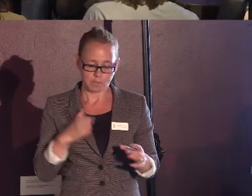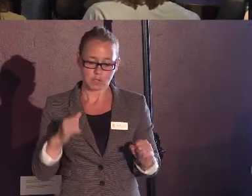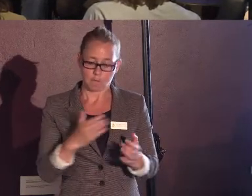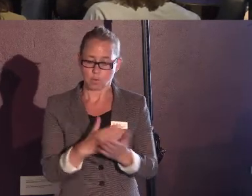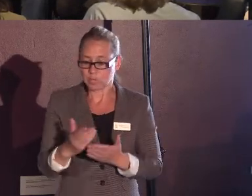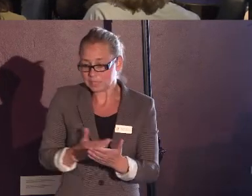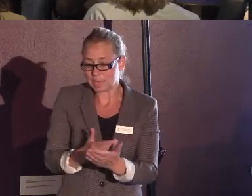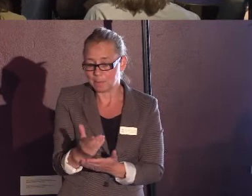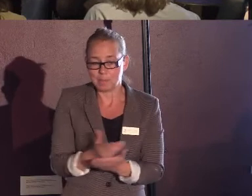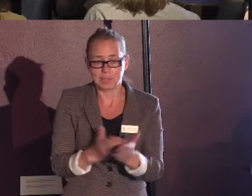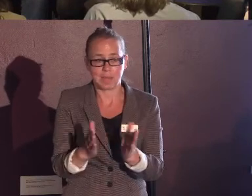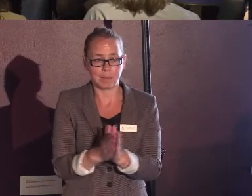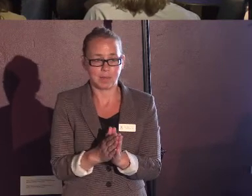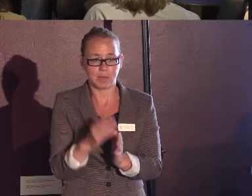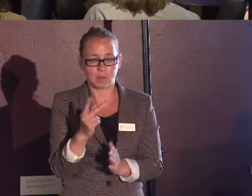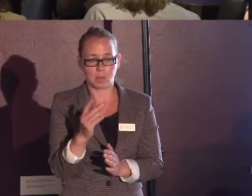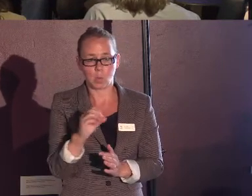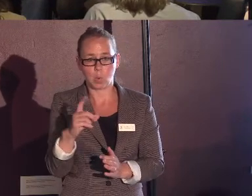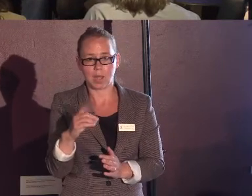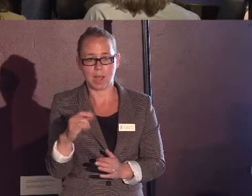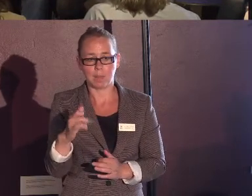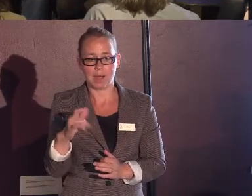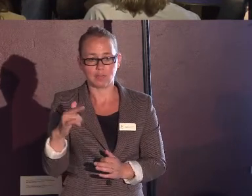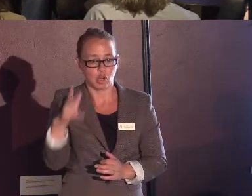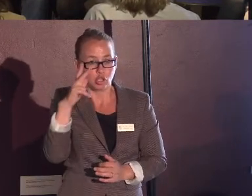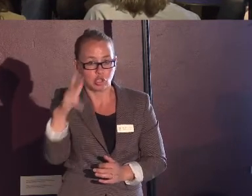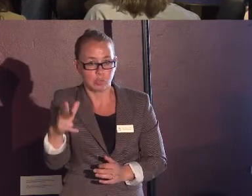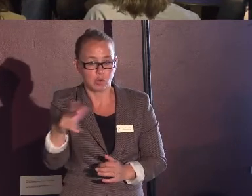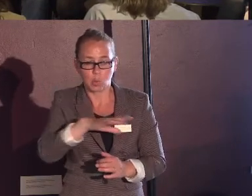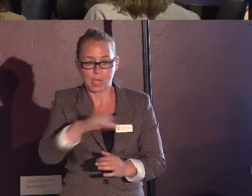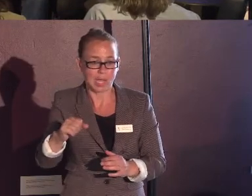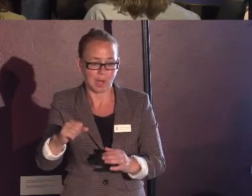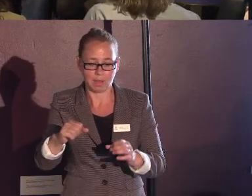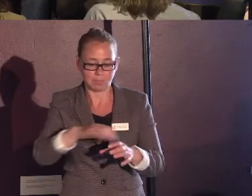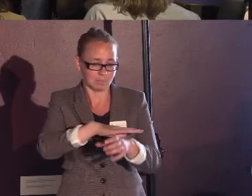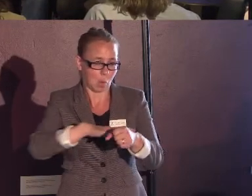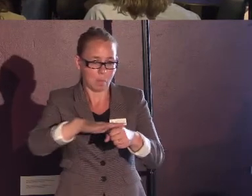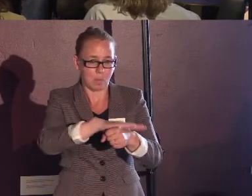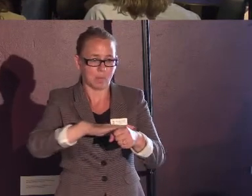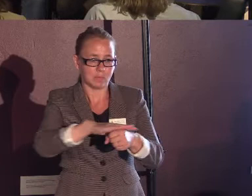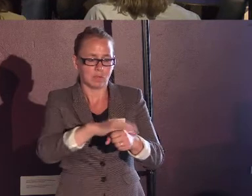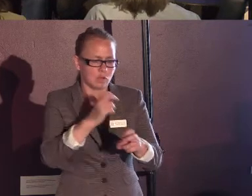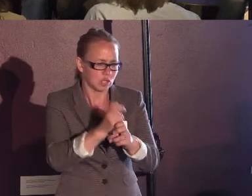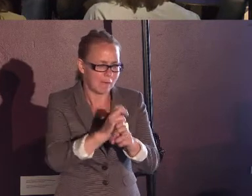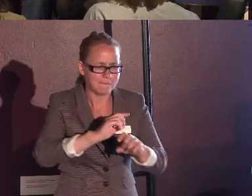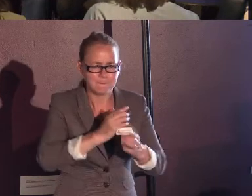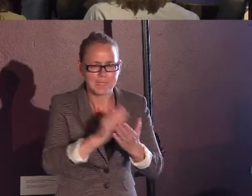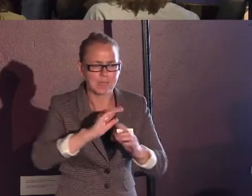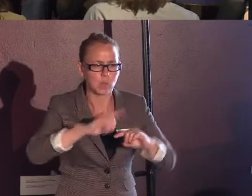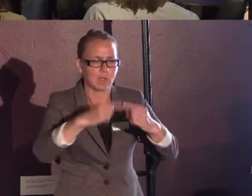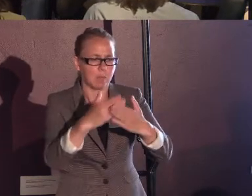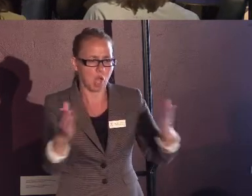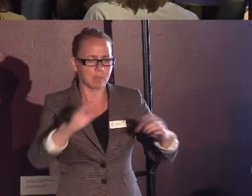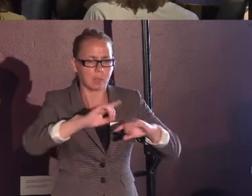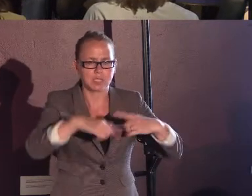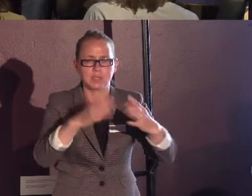fortsätta samarbetet med Collaboratorium Makerspace i Göteborg och hela makerkulturen och bredda upp och vidareutveckla det här med öppna